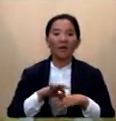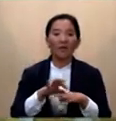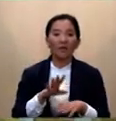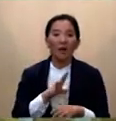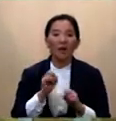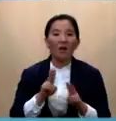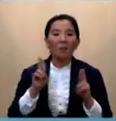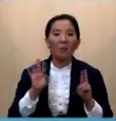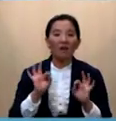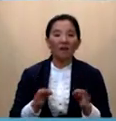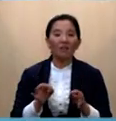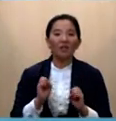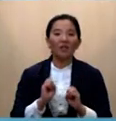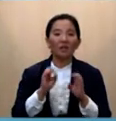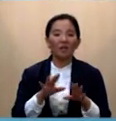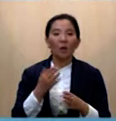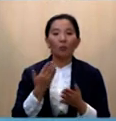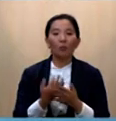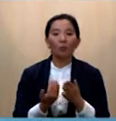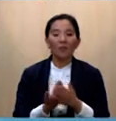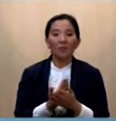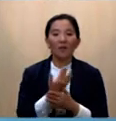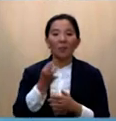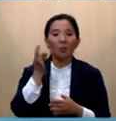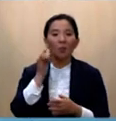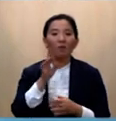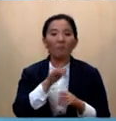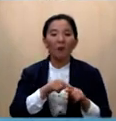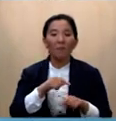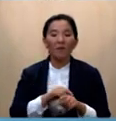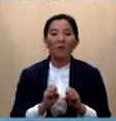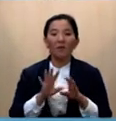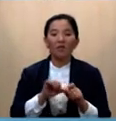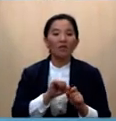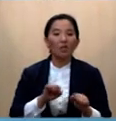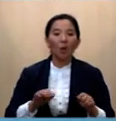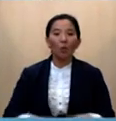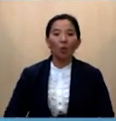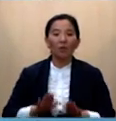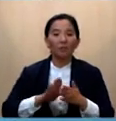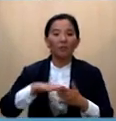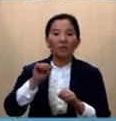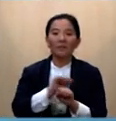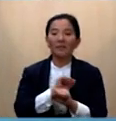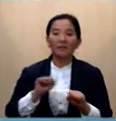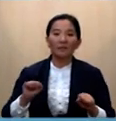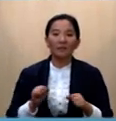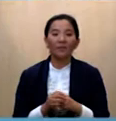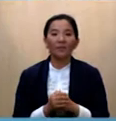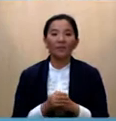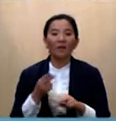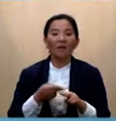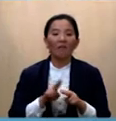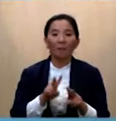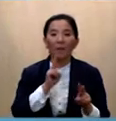как правильно кидать. А вот мы просто напоминаем, что в момент броска нельзя отрывать ноги от земли. Вот